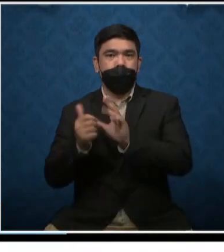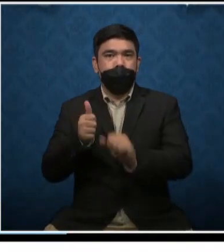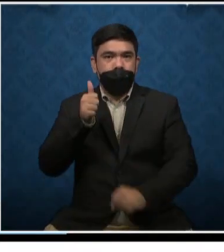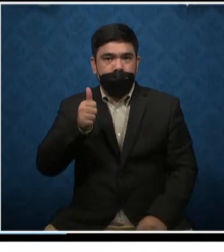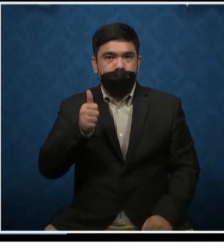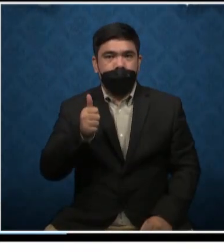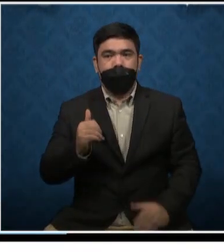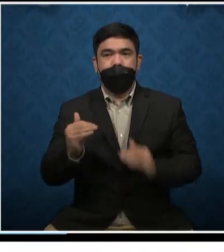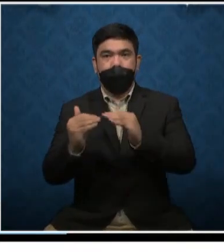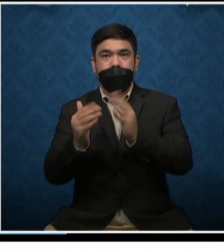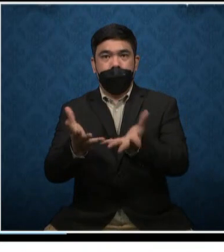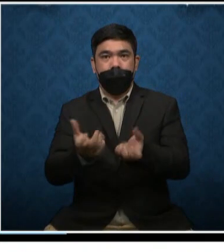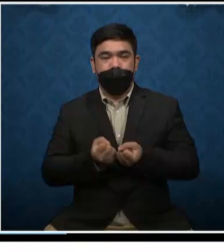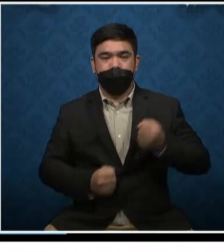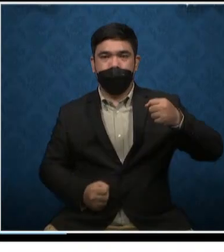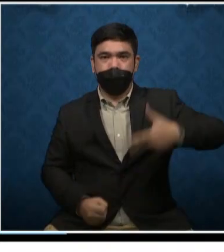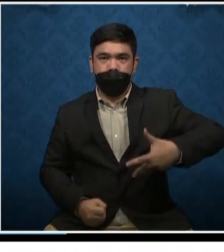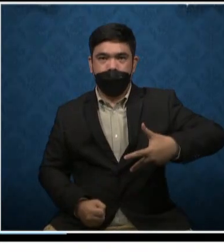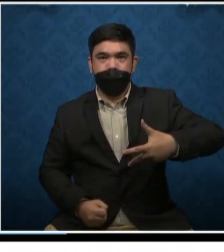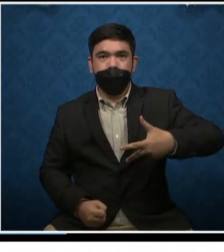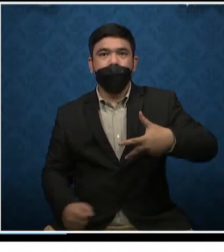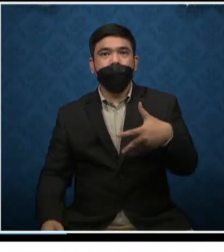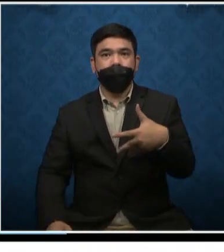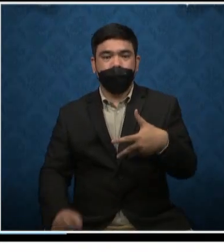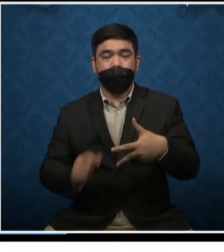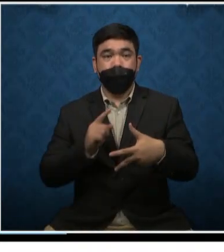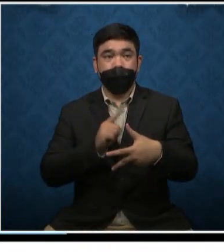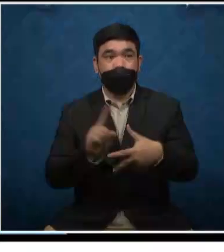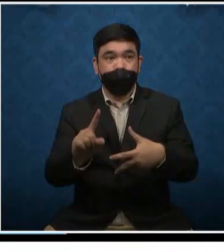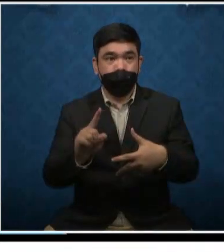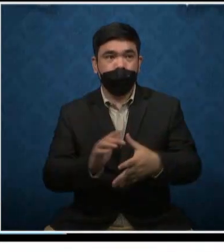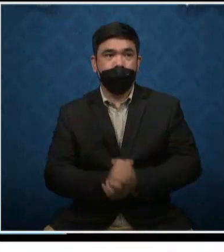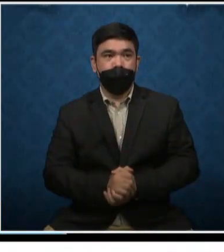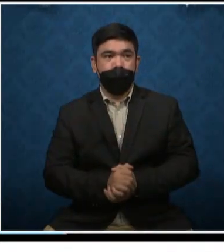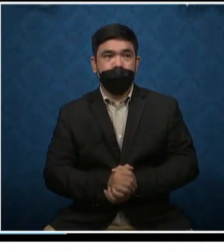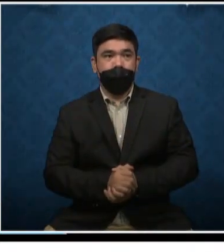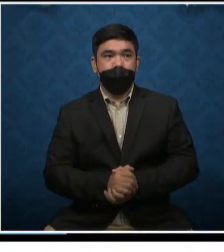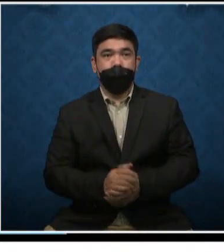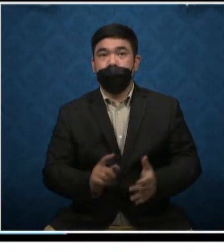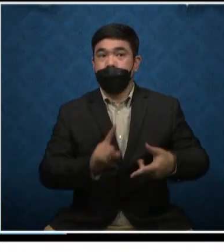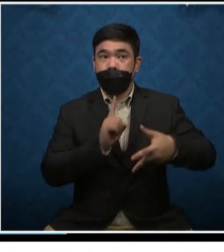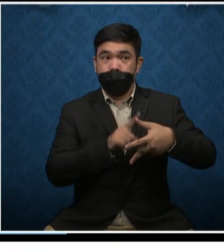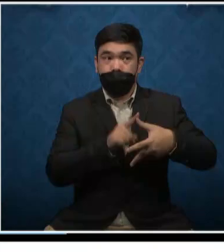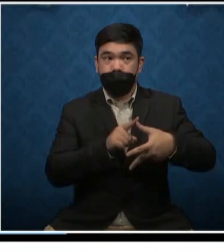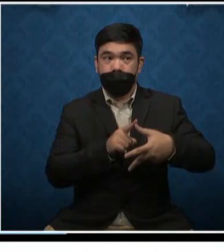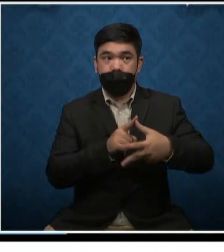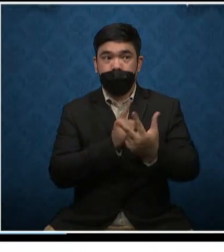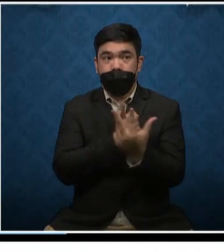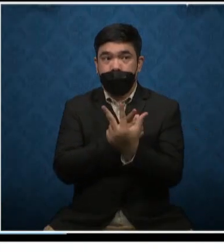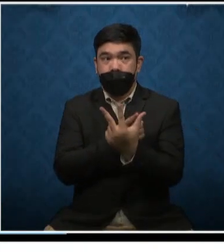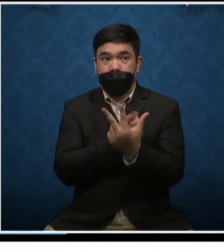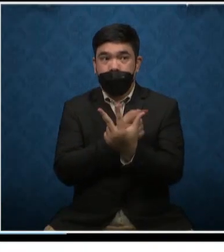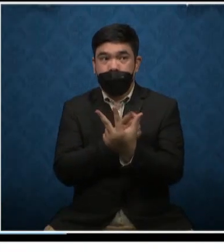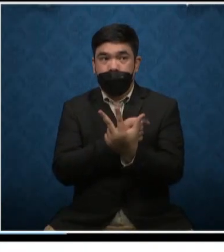ยชน์ได้3ทางเลือกกล่าวคือทางเลือกที่1ผู้ประกันต